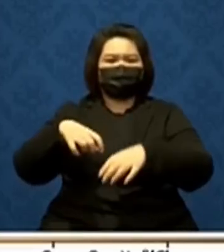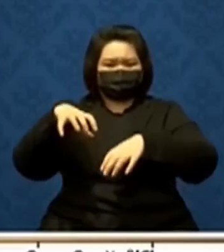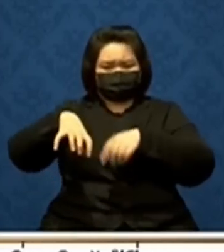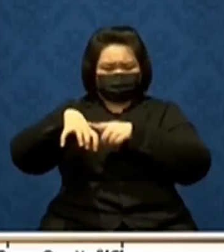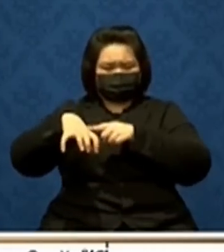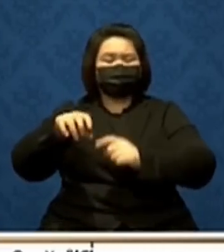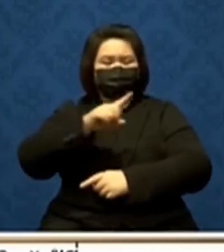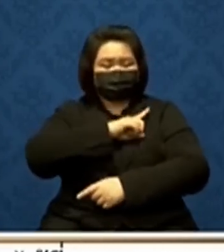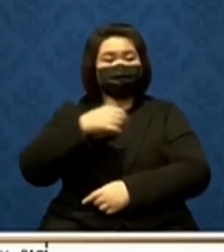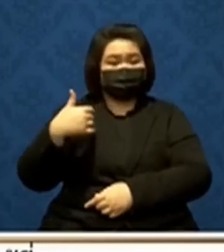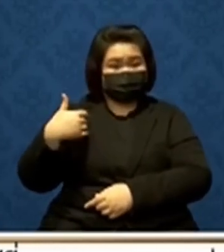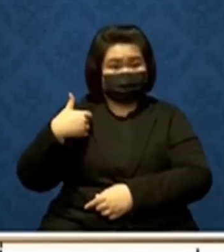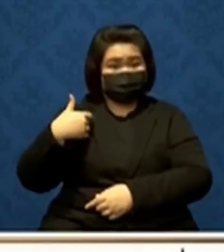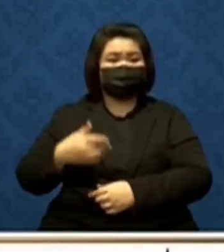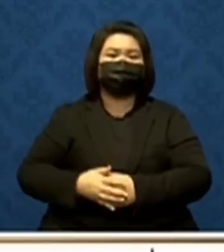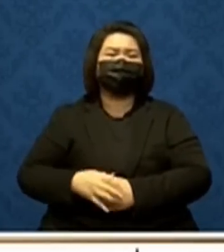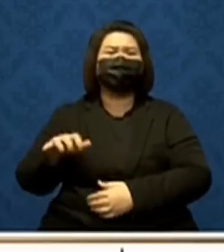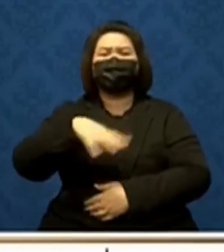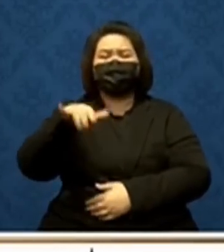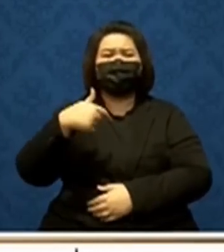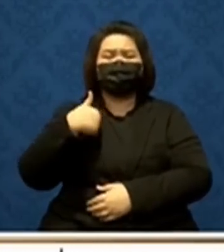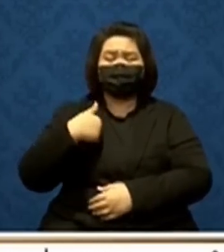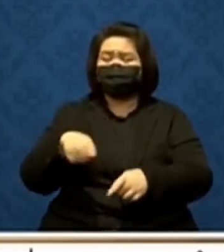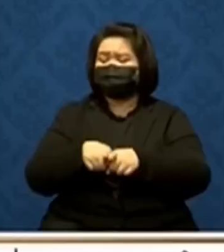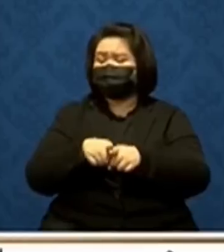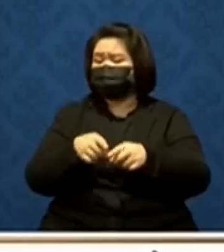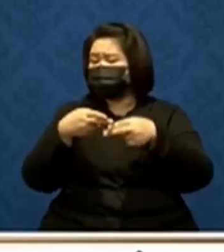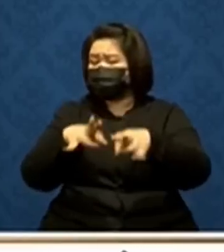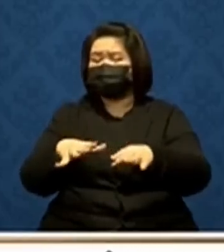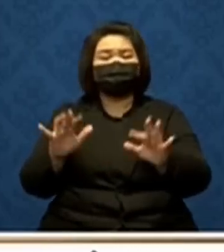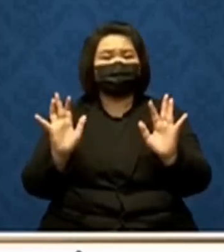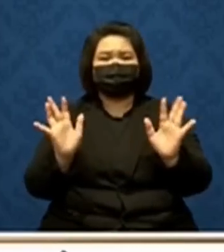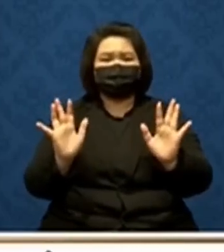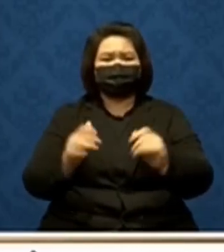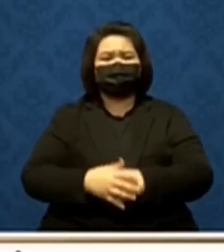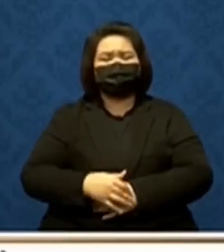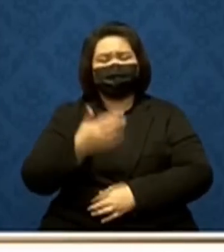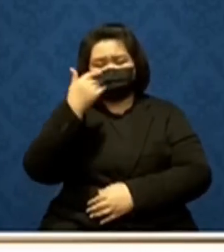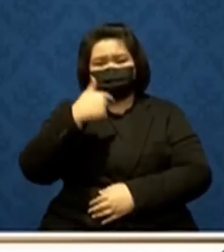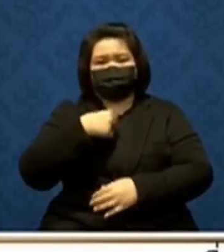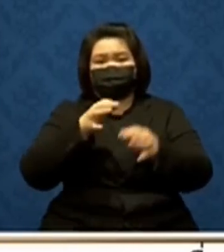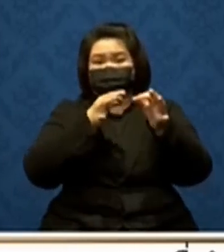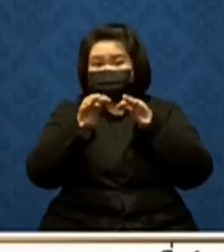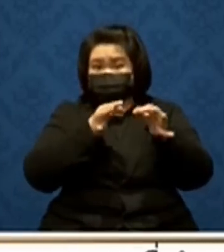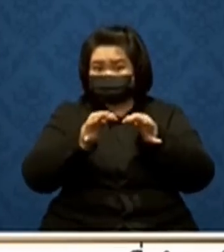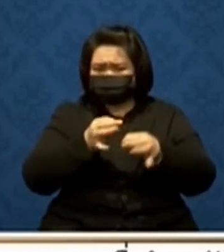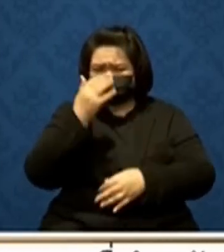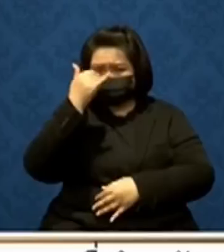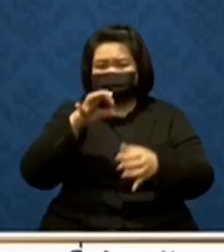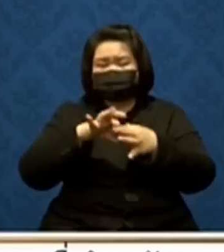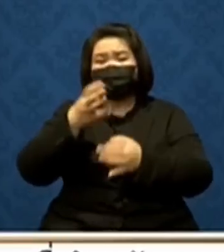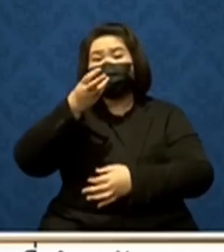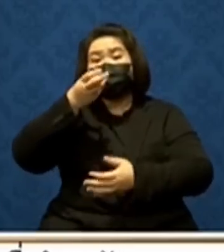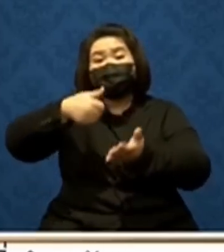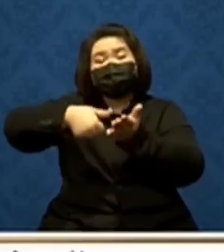ที่ดำเนินการสิ่งทุกอย่างไม่ได้ถูกปล่อยปละละเลยทำไมผมต้องชี้แจงเรื่องทุจริตจำนำ